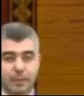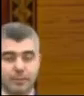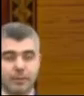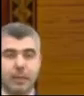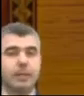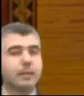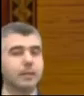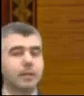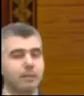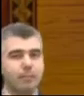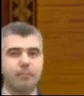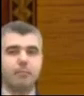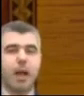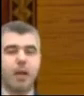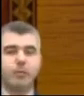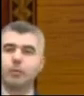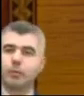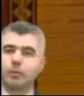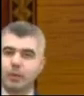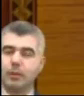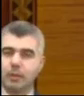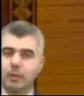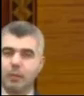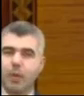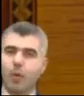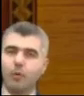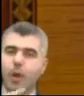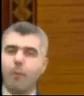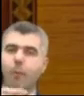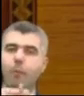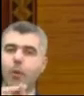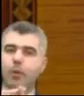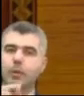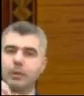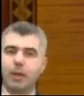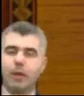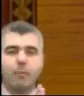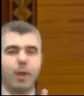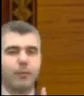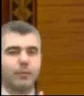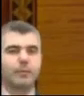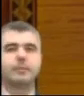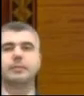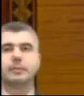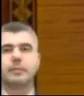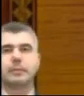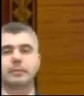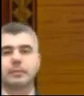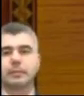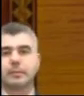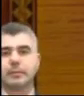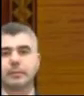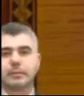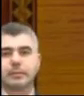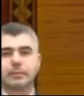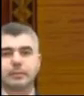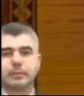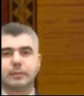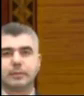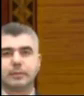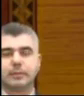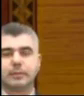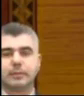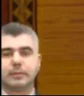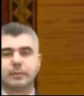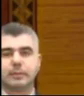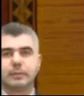المغرب لكأس العالم نهاية كأس العالم عام 2030 أن تكون فترة للتقارب بيننا، ولنشعر